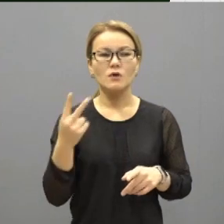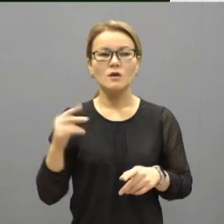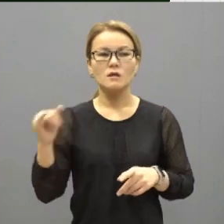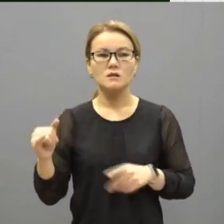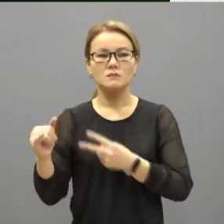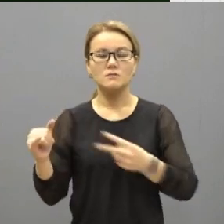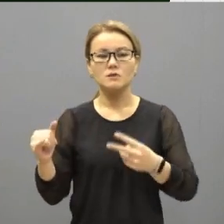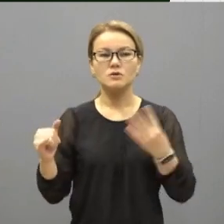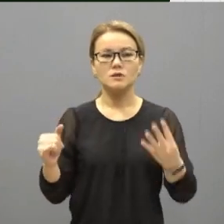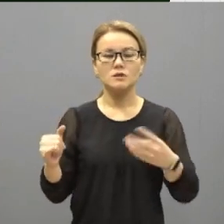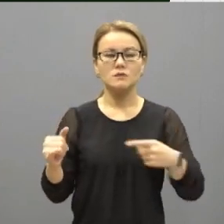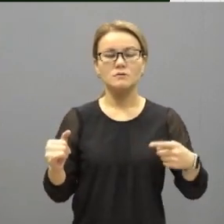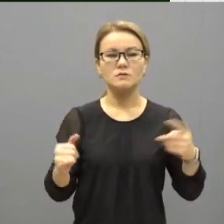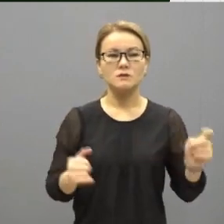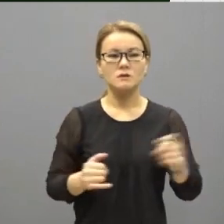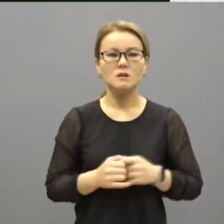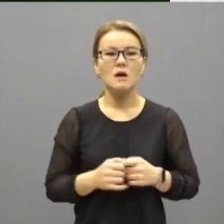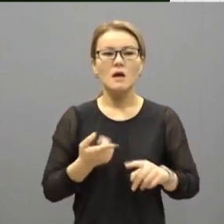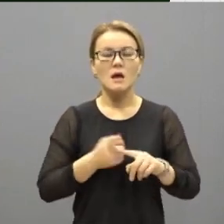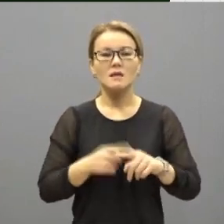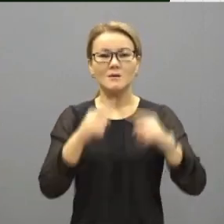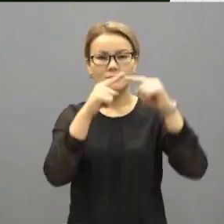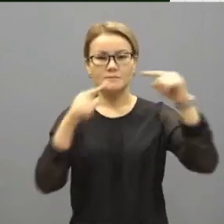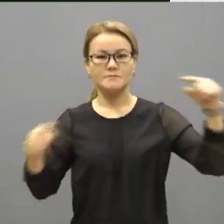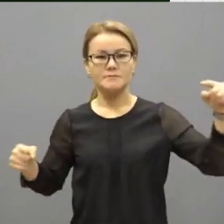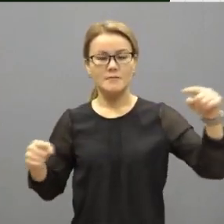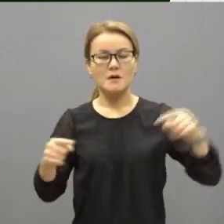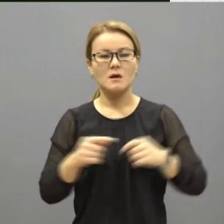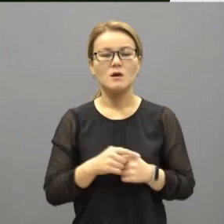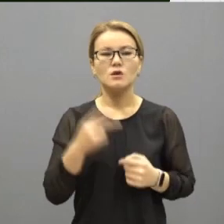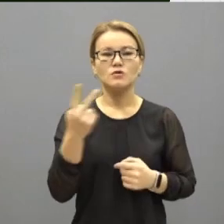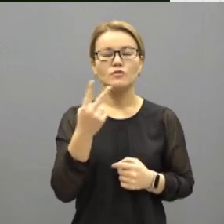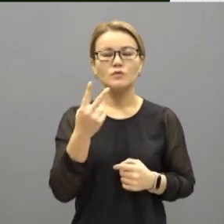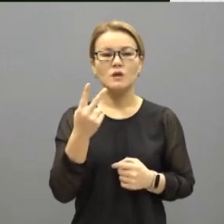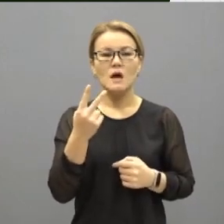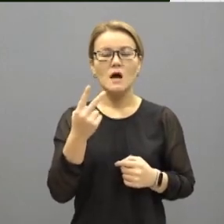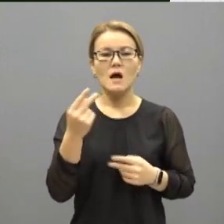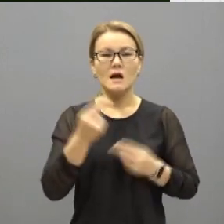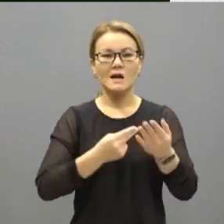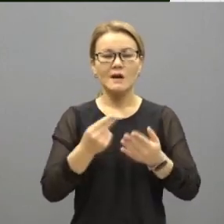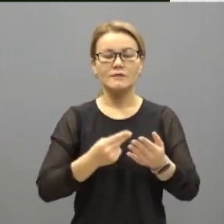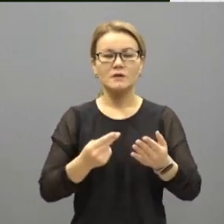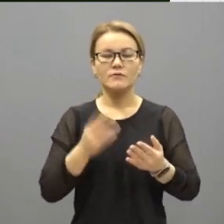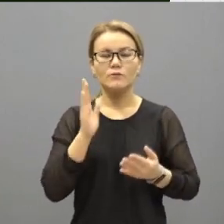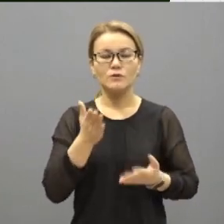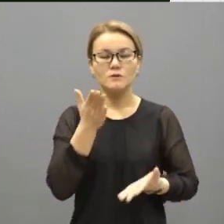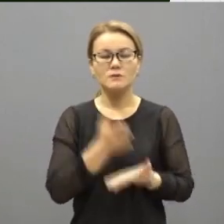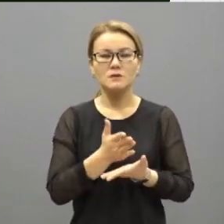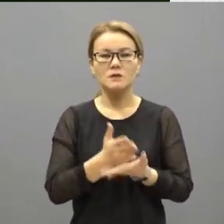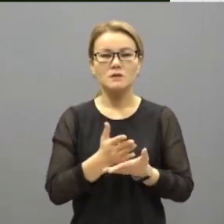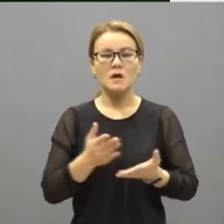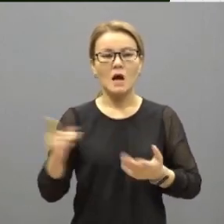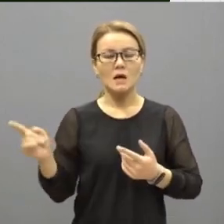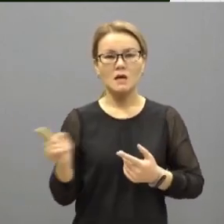уравнение прямой. Посмотрите, точка пересечения двух графиков будет иметь